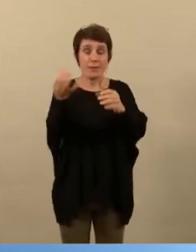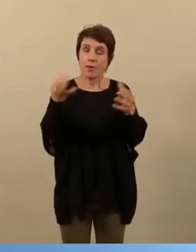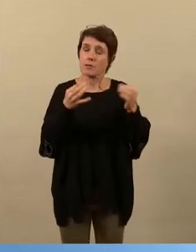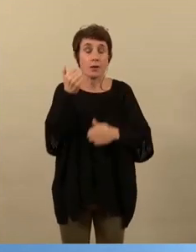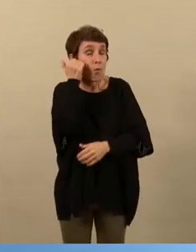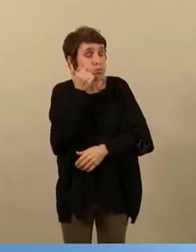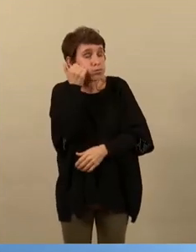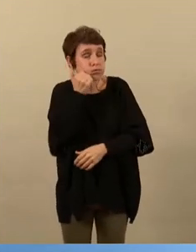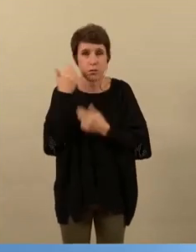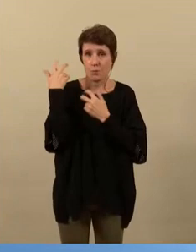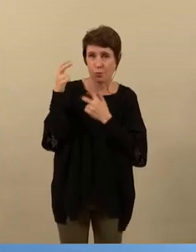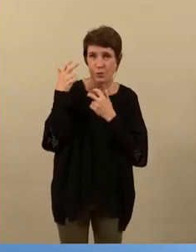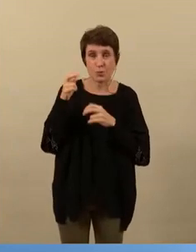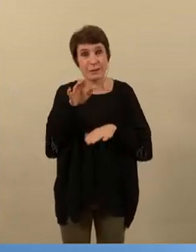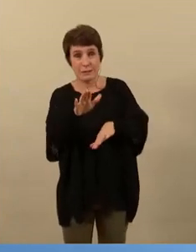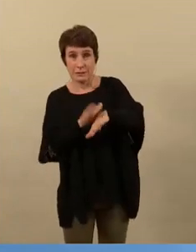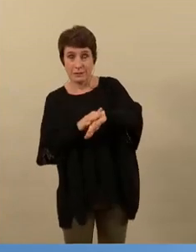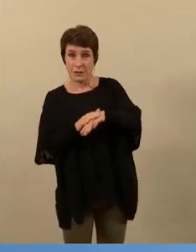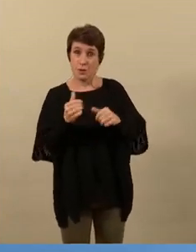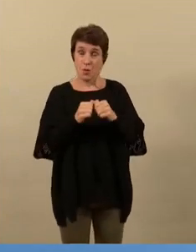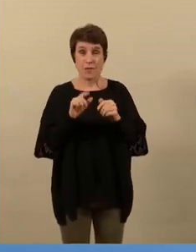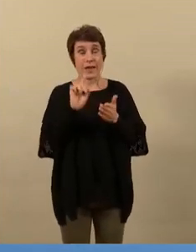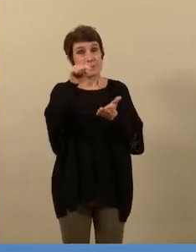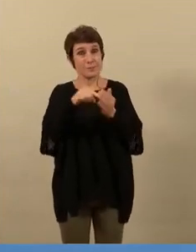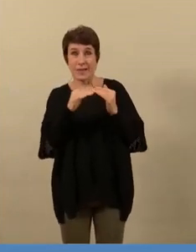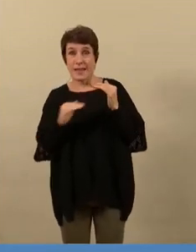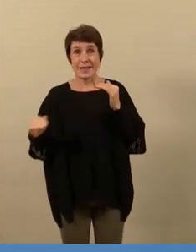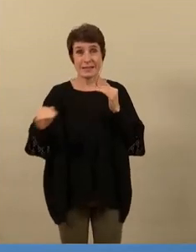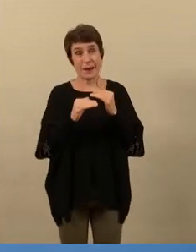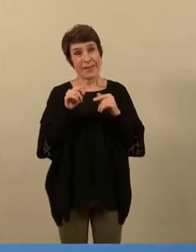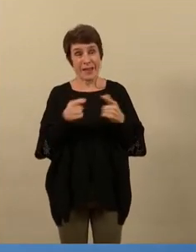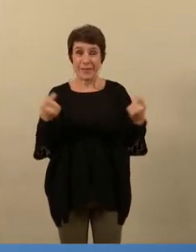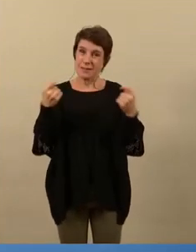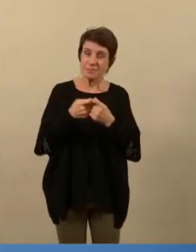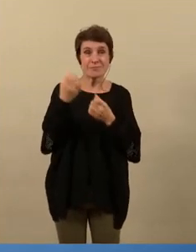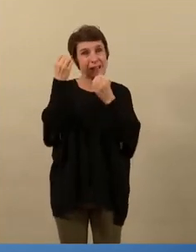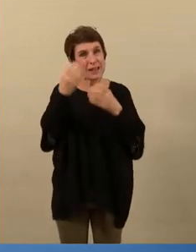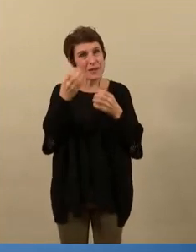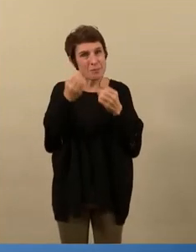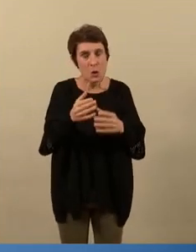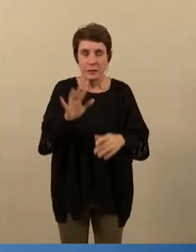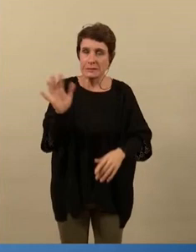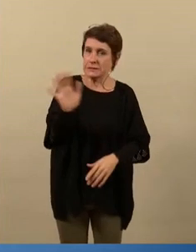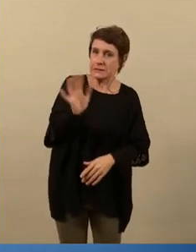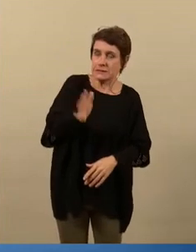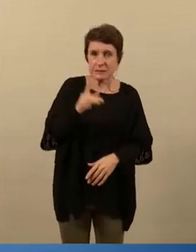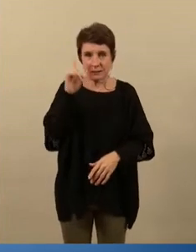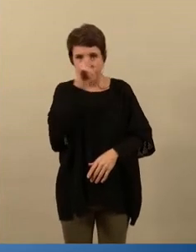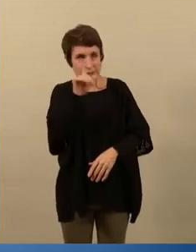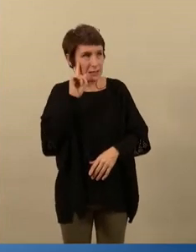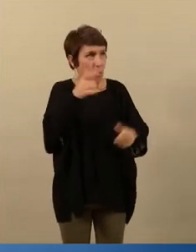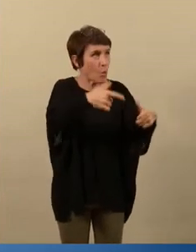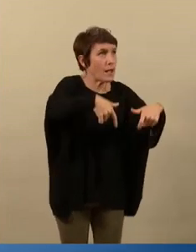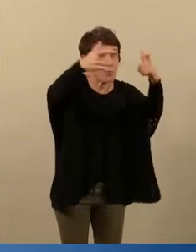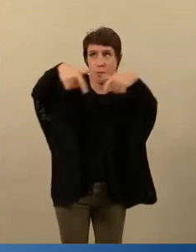que la fonction événementielle de l'Esplanade soit facilement compatible avec la construction